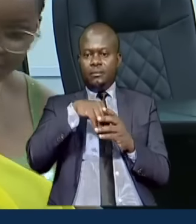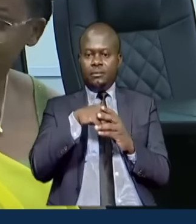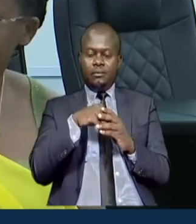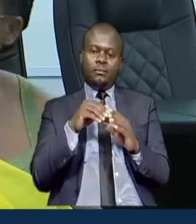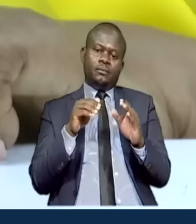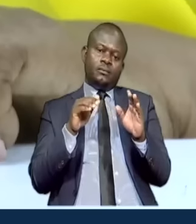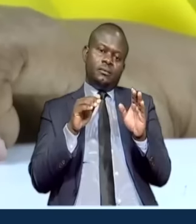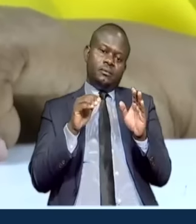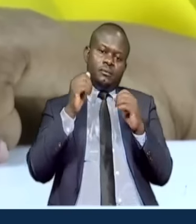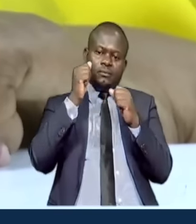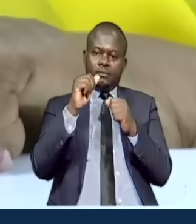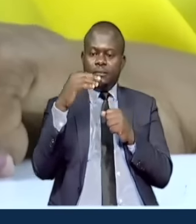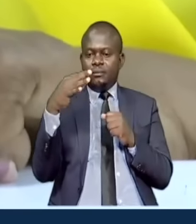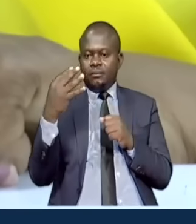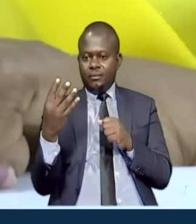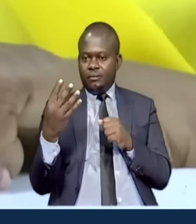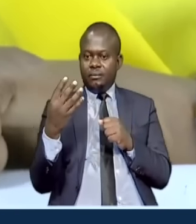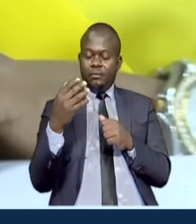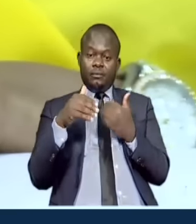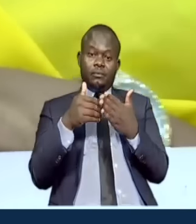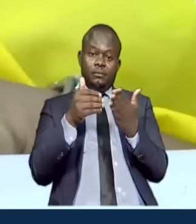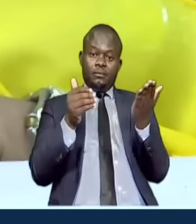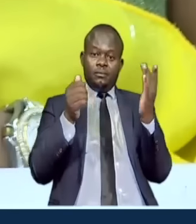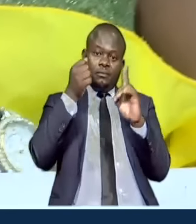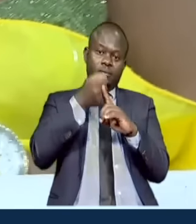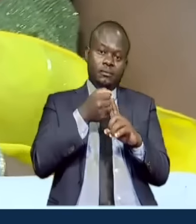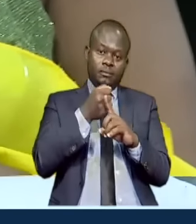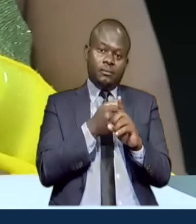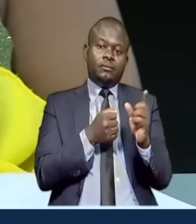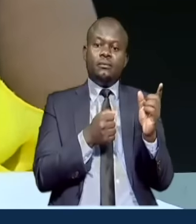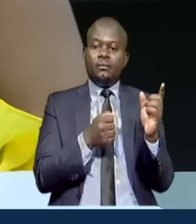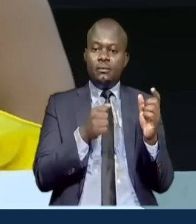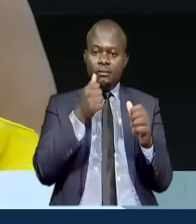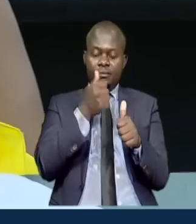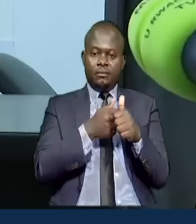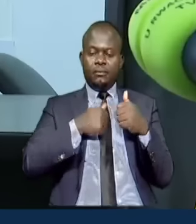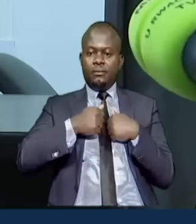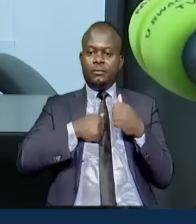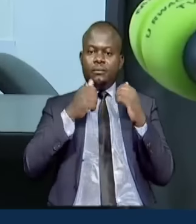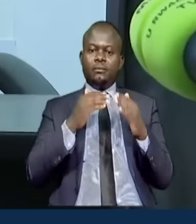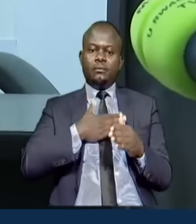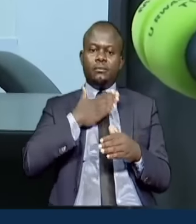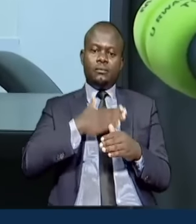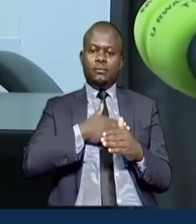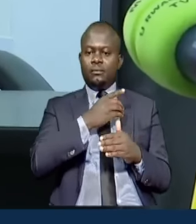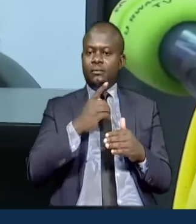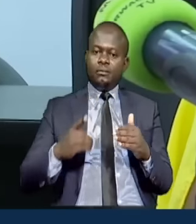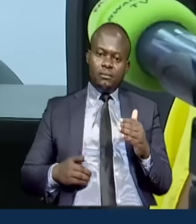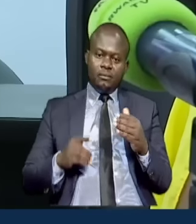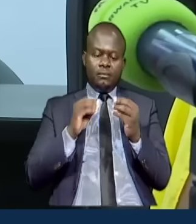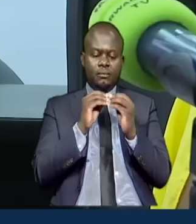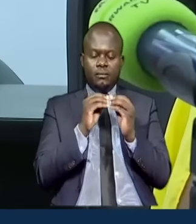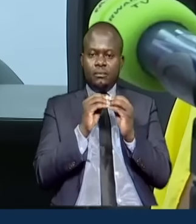n'abakandida 54 Ngwirishyaka riharanira ukwishyira ukizana kwa buri munyarwanda ryishimira demokarasi